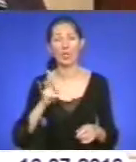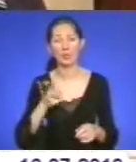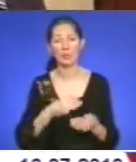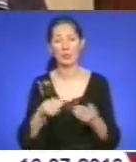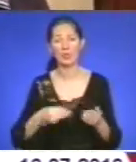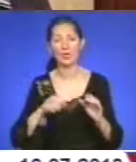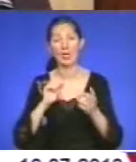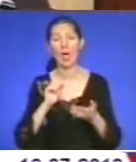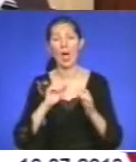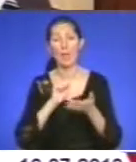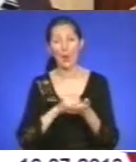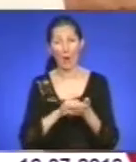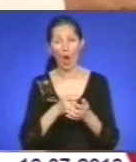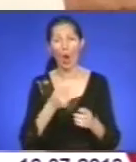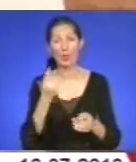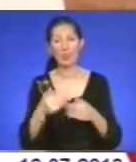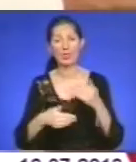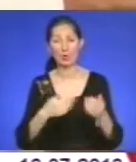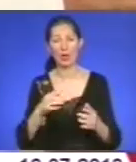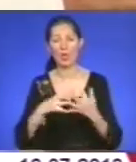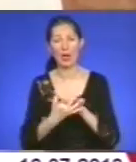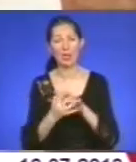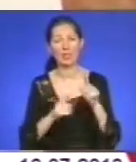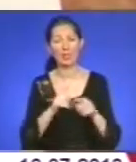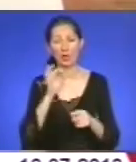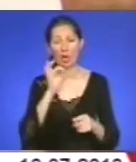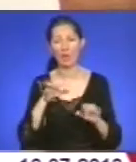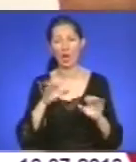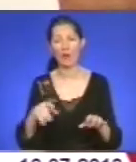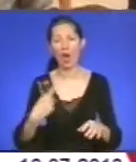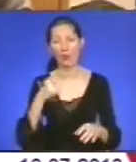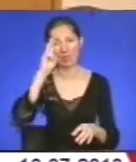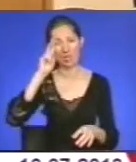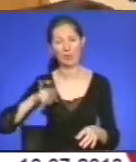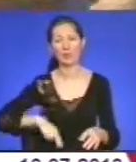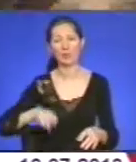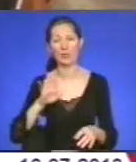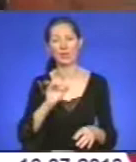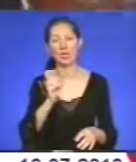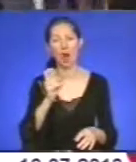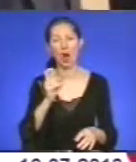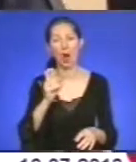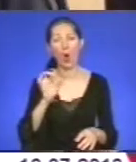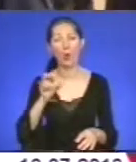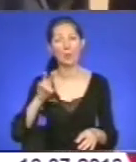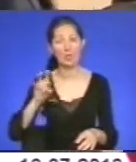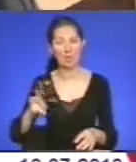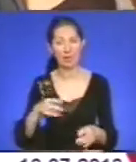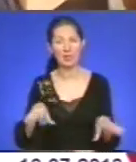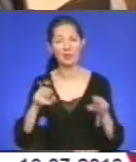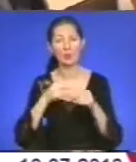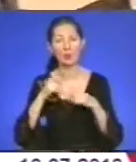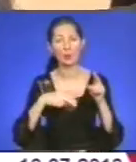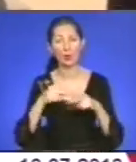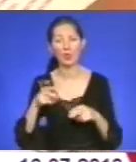Підписаний меморандум – це один із кроків в аграрній реформі, каже голова облдержадміністрації Валентин Хоптян. Спільно розбудовуватимуть